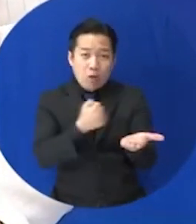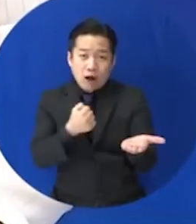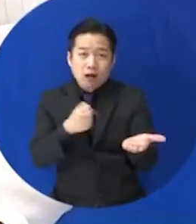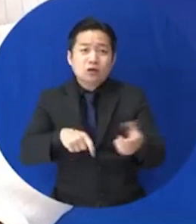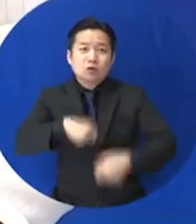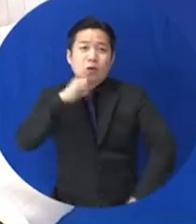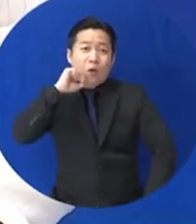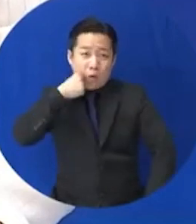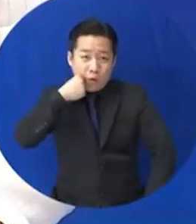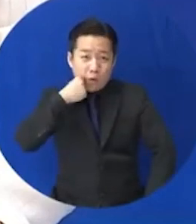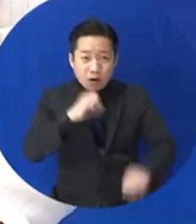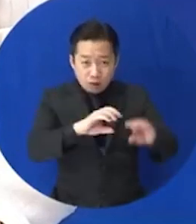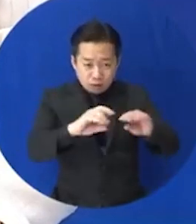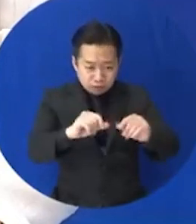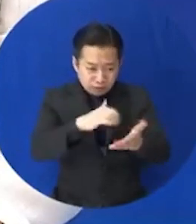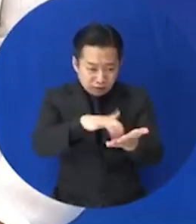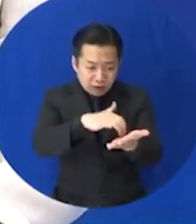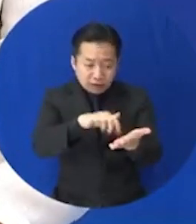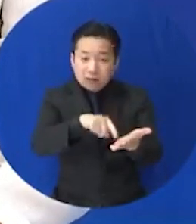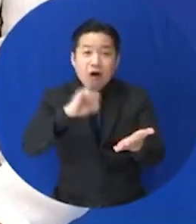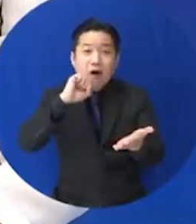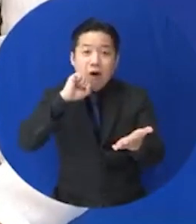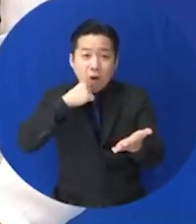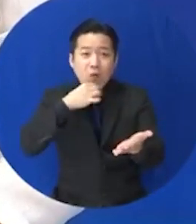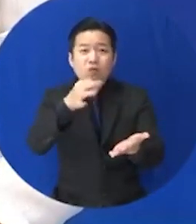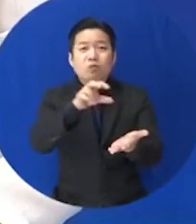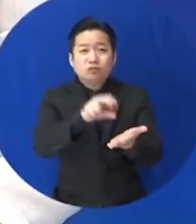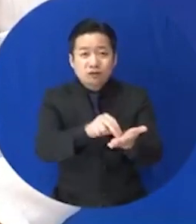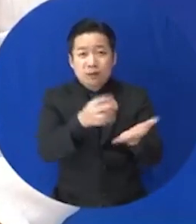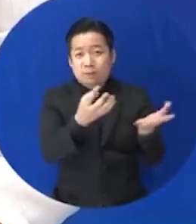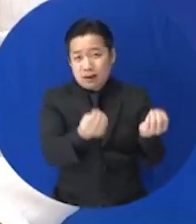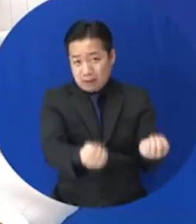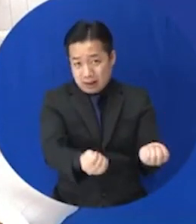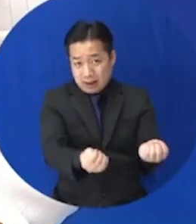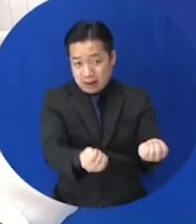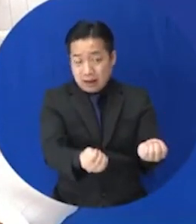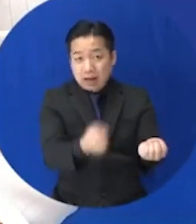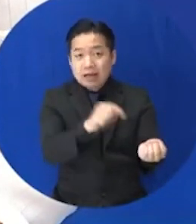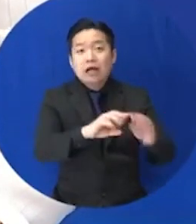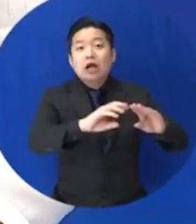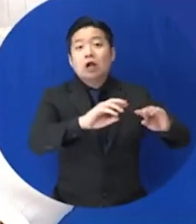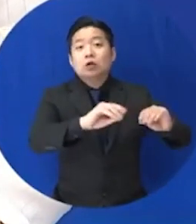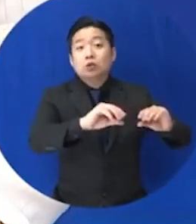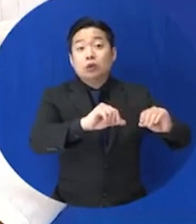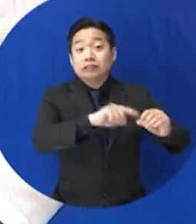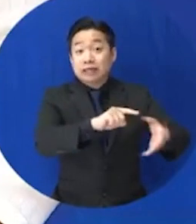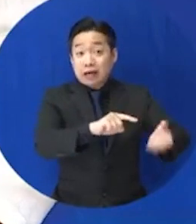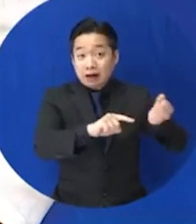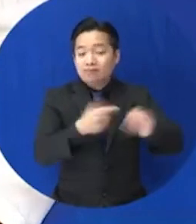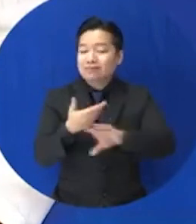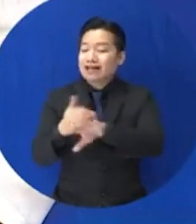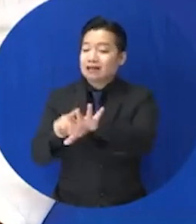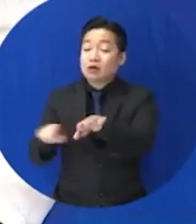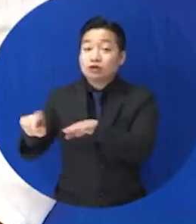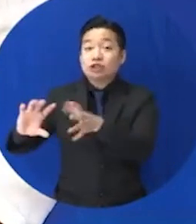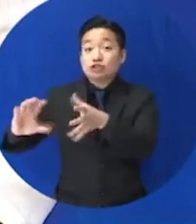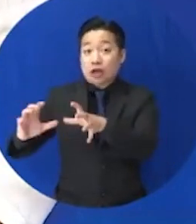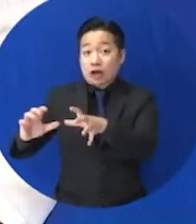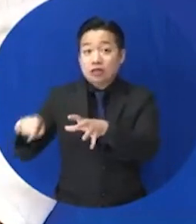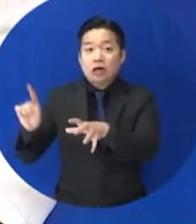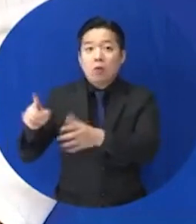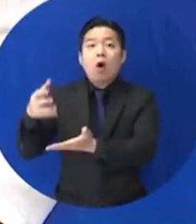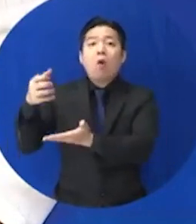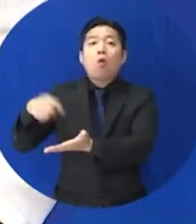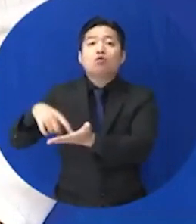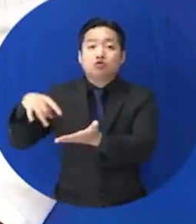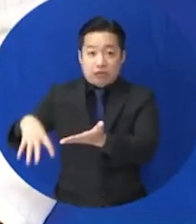않습니까? 계산도 쉽지 않고, 제도를 만들기 쉽지 않고. 그래서 차라리 토지에 대해서 이제 서구 선진국 수준의 보유세를